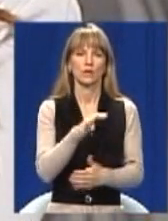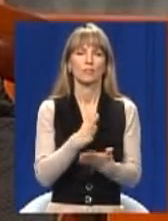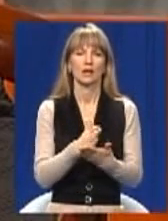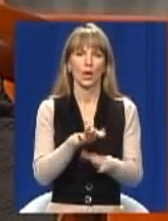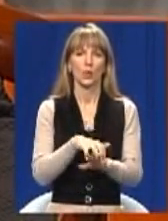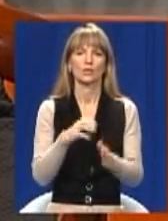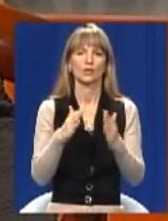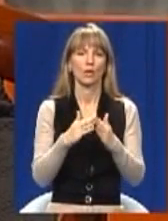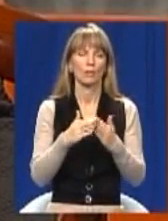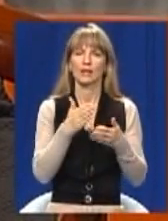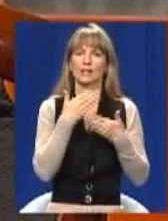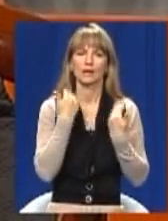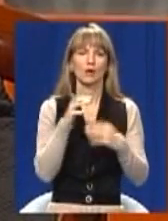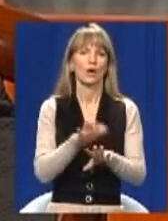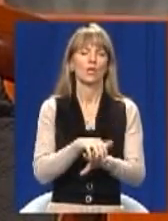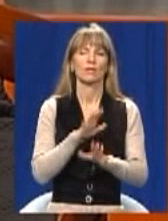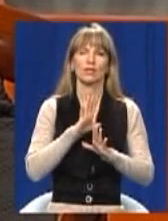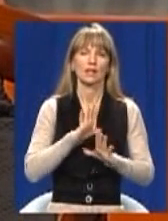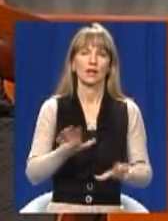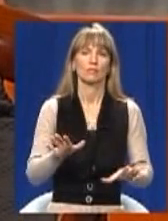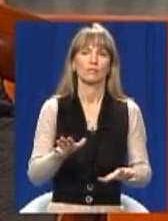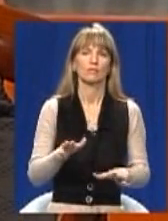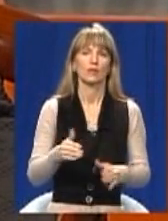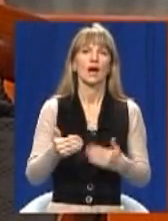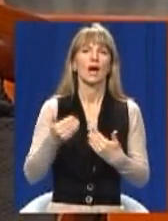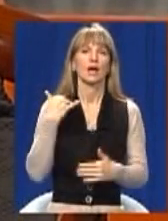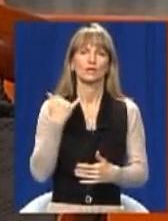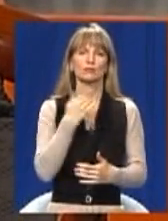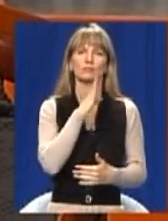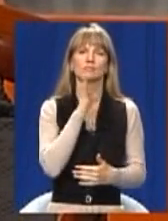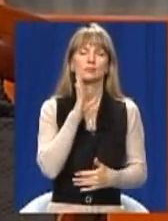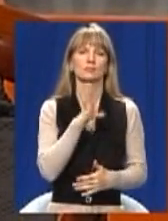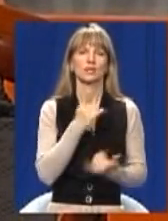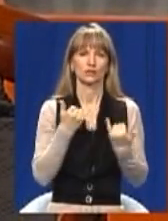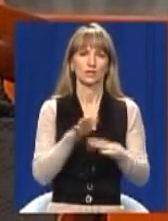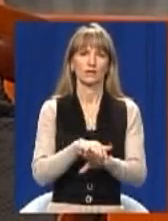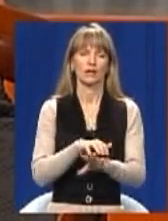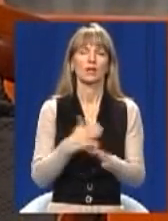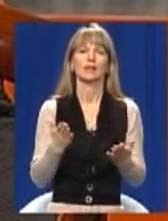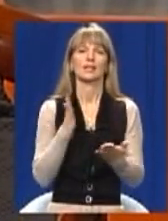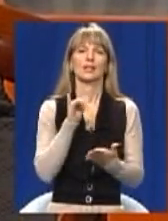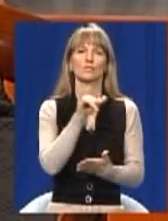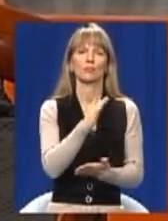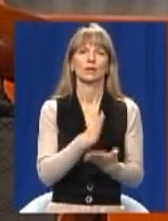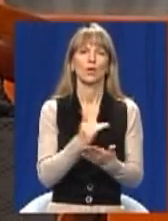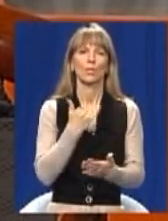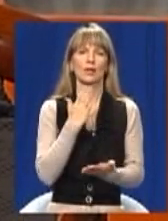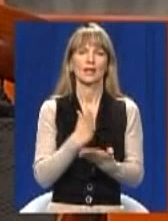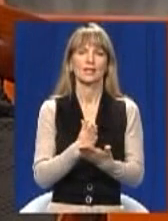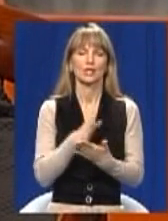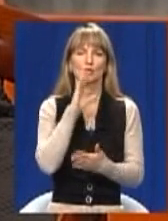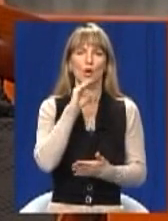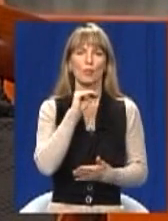вдома? Ні, котів не було. Раніше у моєї мами було. А зараз тваринки, які в тебе вдома мешкають? Ну, у мене собачка є